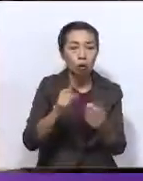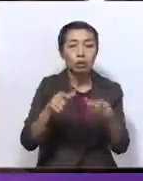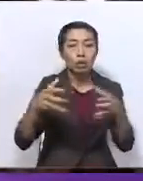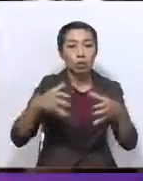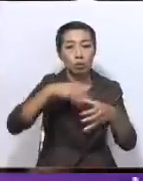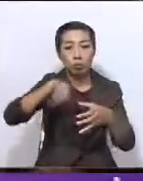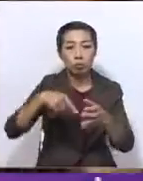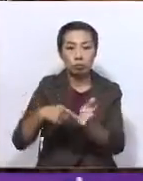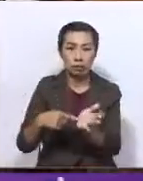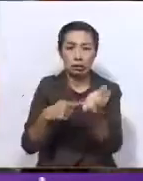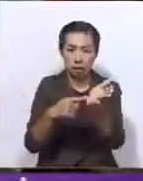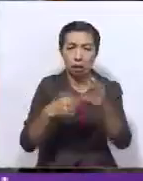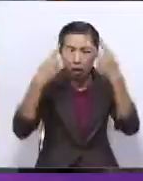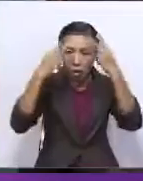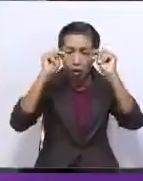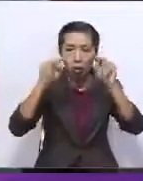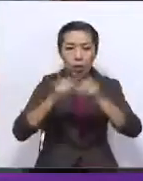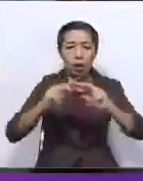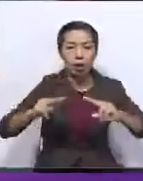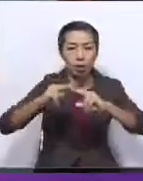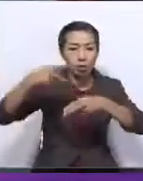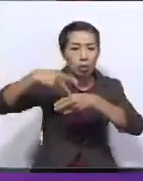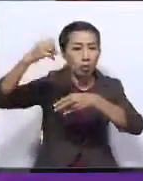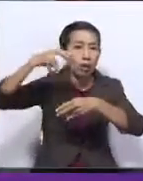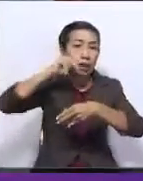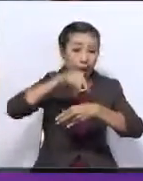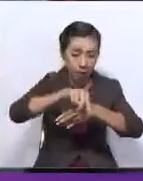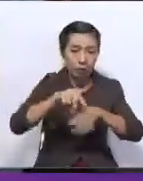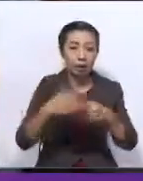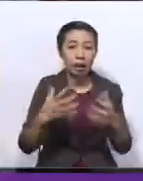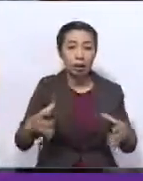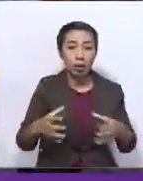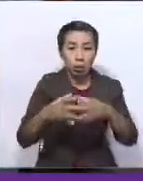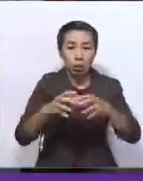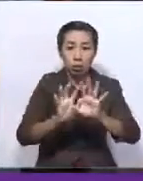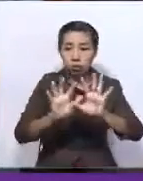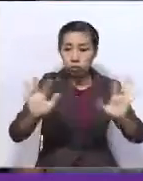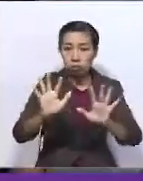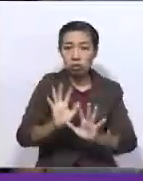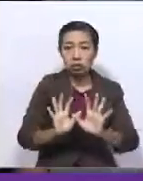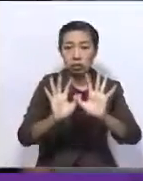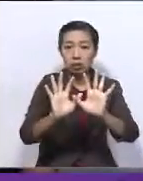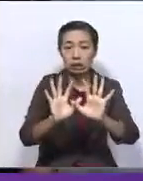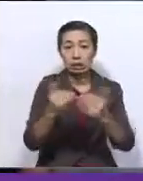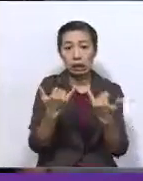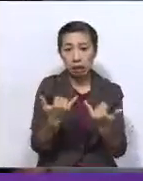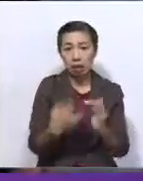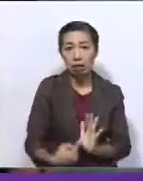อนายกรัฐมนตรีและรัฐมนตรีว่าการกระทรวงพลังงานค่ะโดยสาระสำคัญของการแสดงพลังของประชาชนเทพา